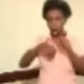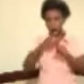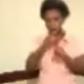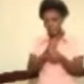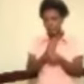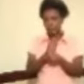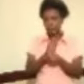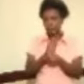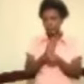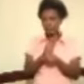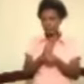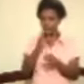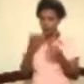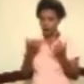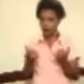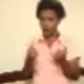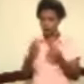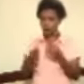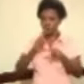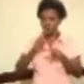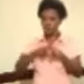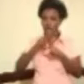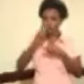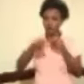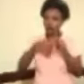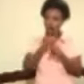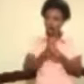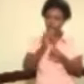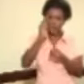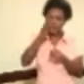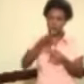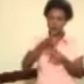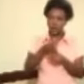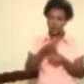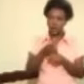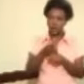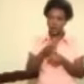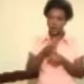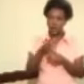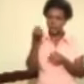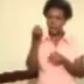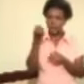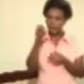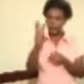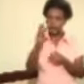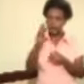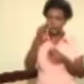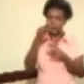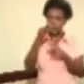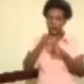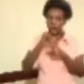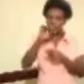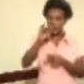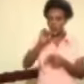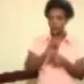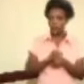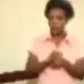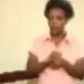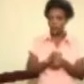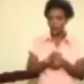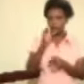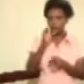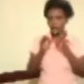aller. Si vous êtes monté, j'en ai là. Pour n'y aller, on ne va pas monter le 14 mai. Vous avez dit, on va sortir le 14 mai, parce que ça veut dire 5 ans. La